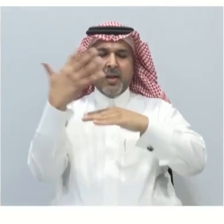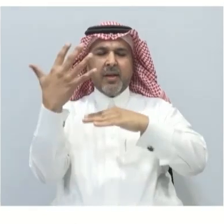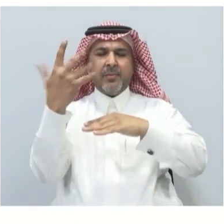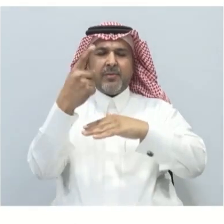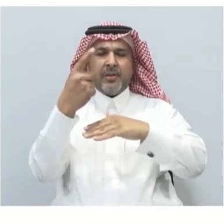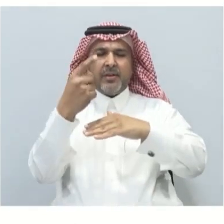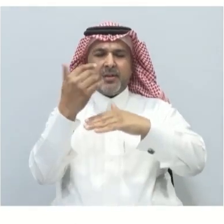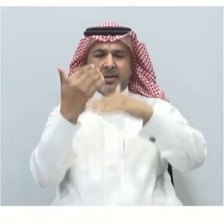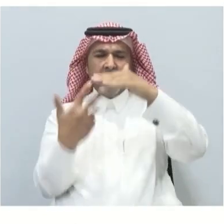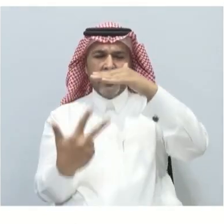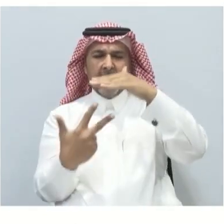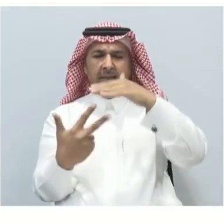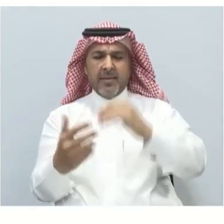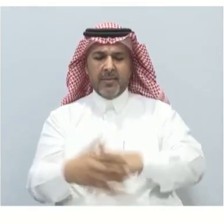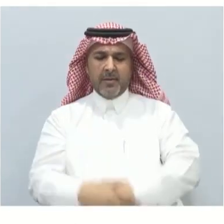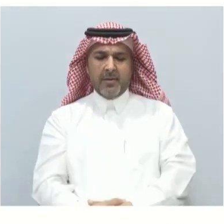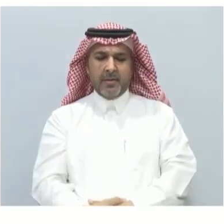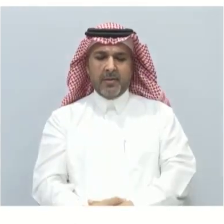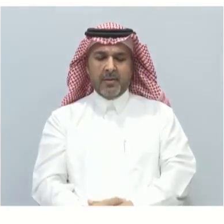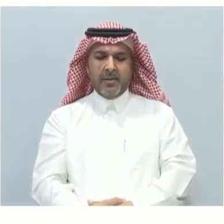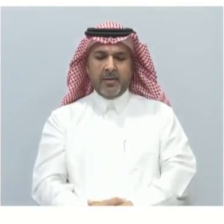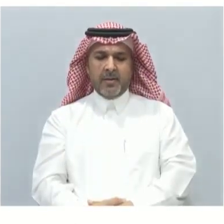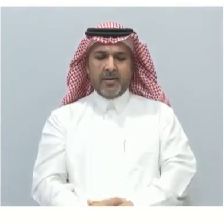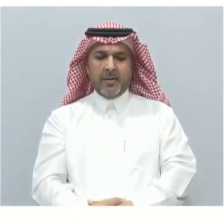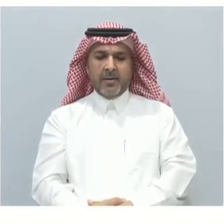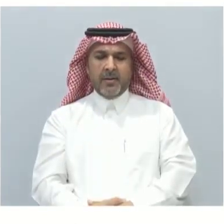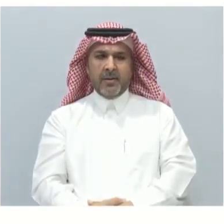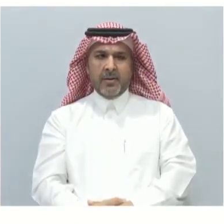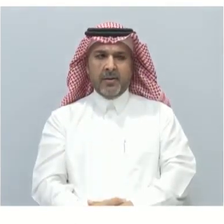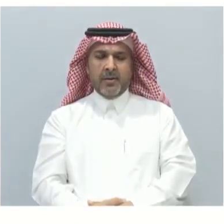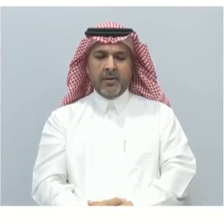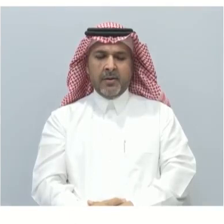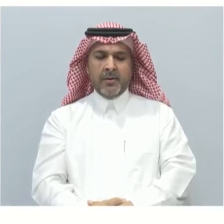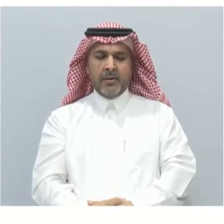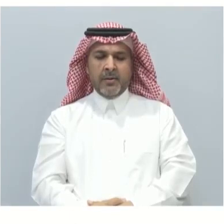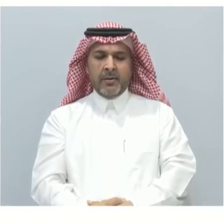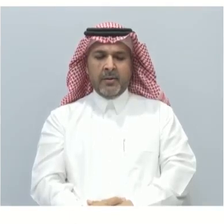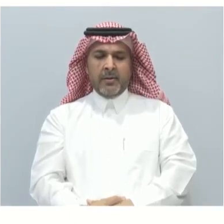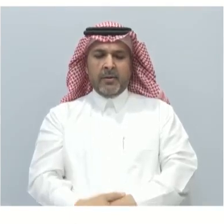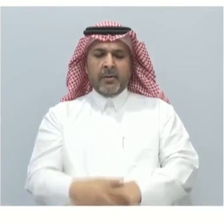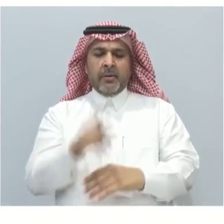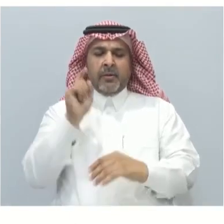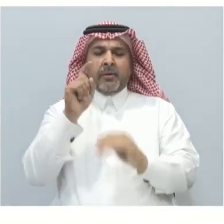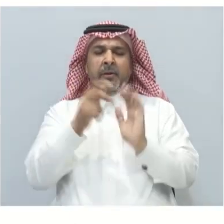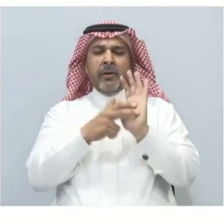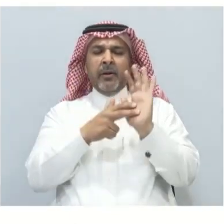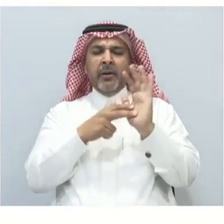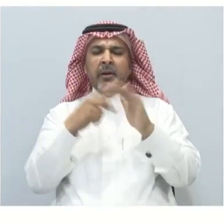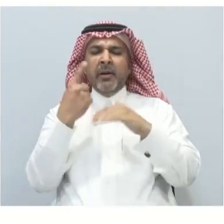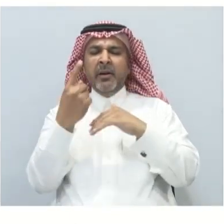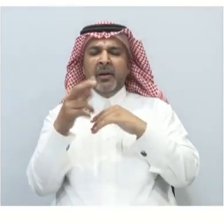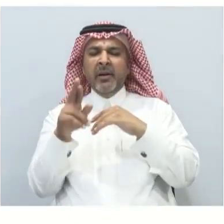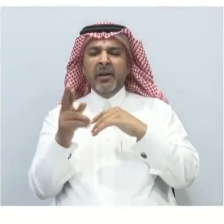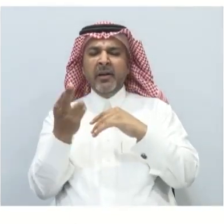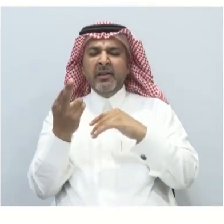8 15 على طبعا 15 تقسي 8 حتكون يعني ممكن نعتبرها 1